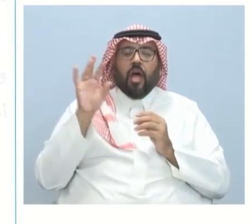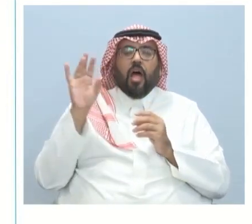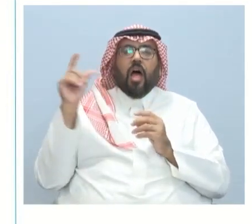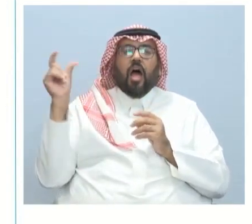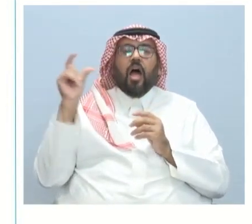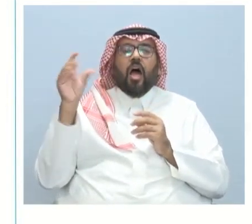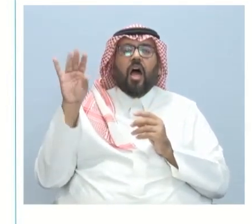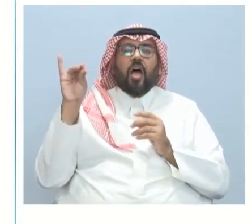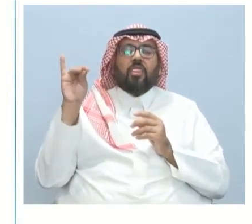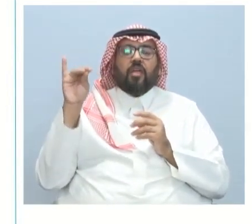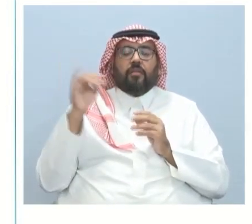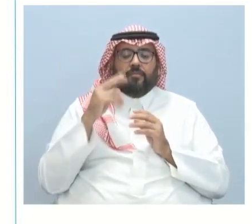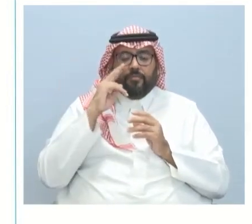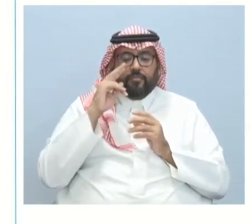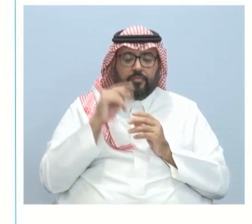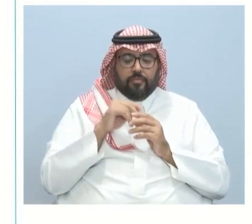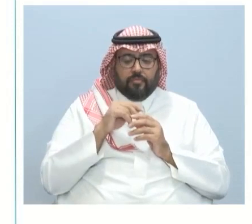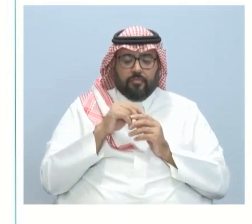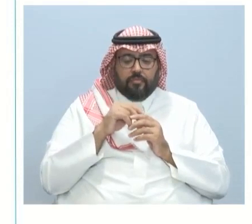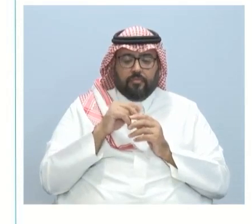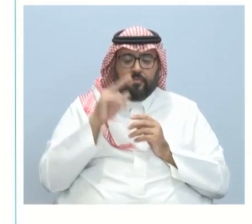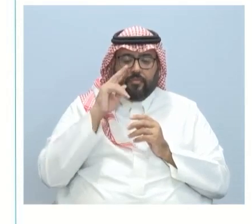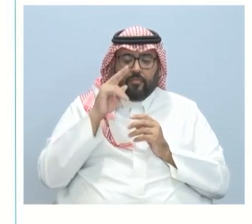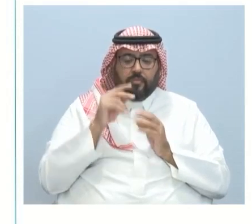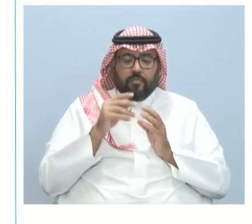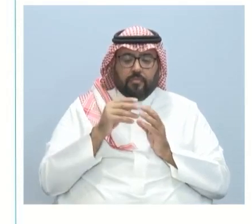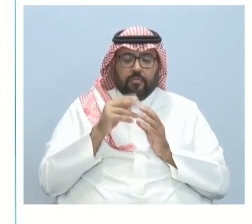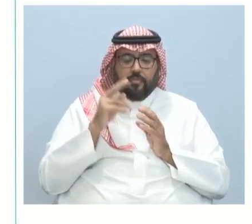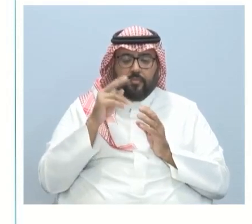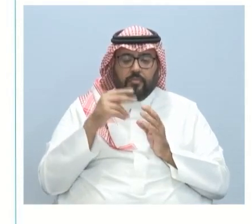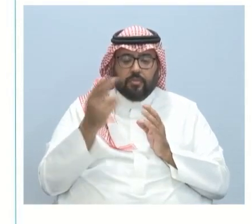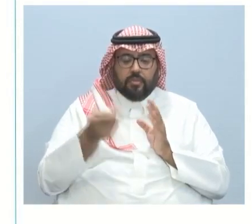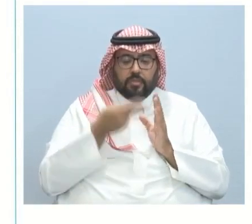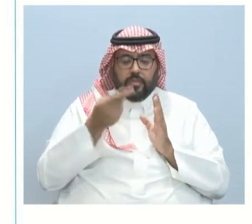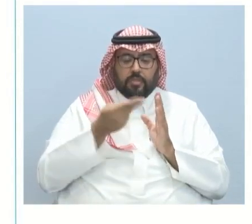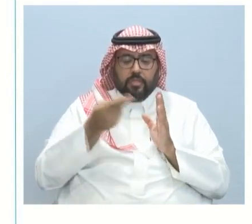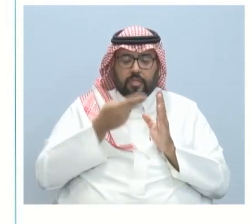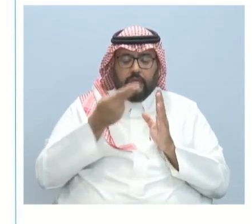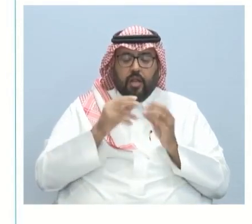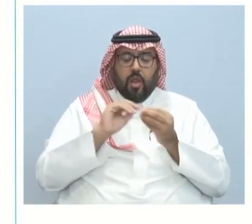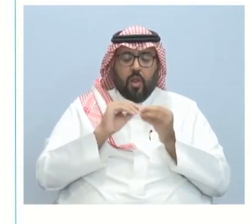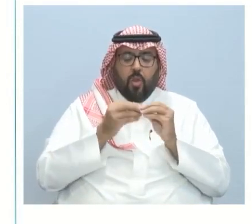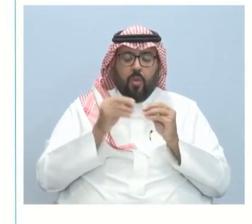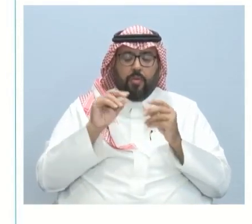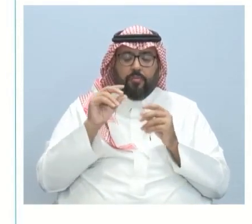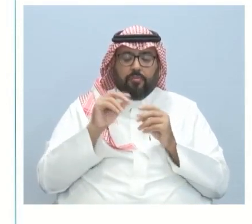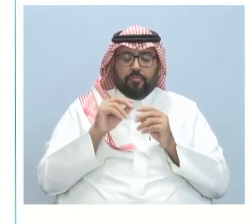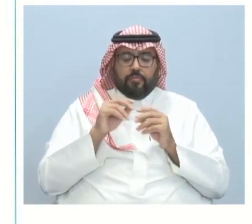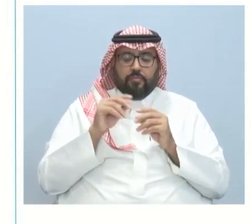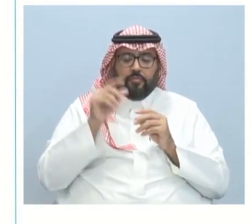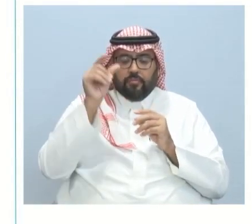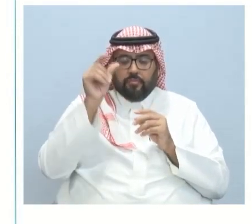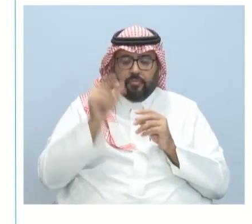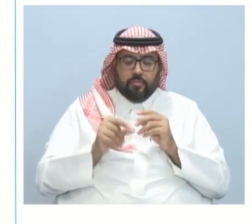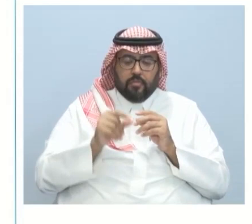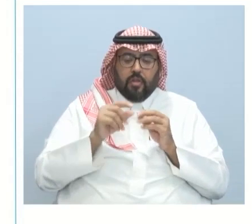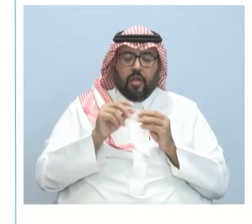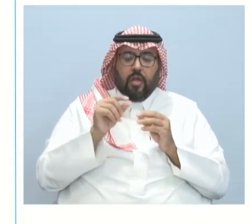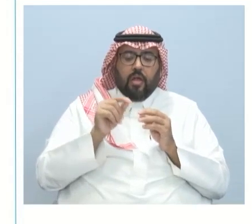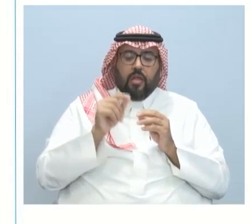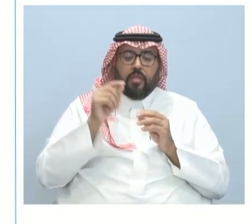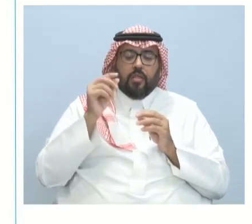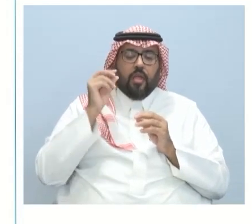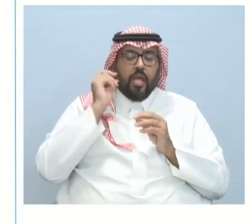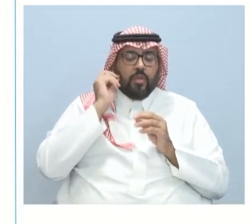الاخضر هنا سيقوم الروبوت بالرسم بالشكل التالي في البدايه سيبدا بالخط الاسود